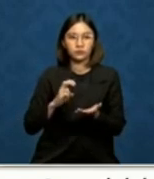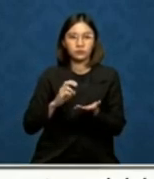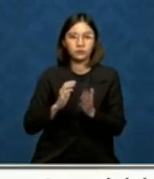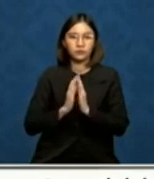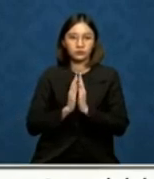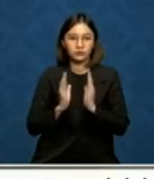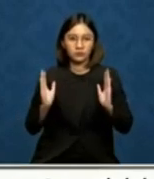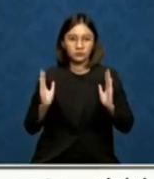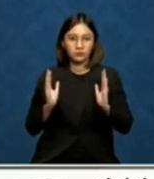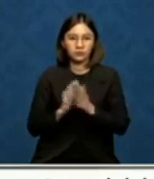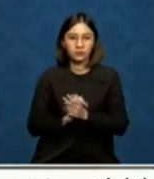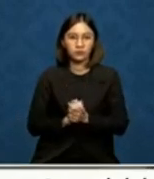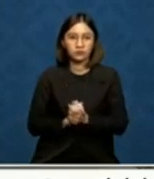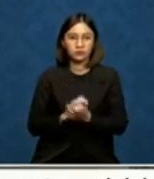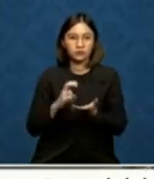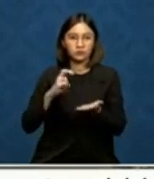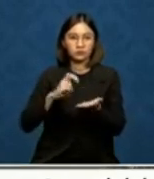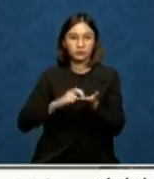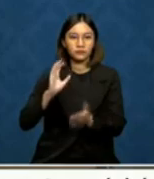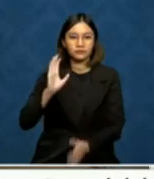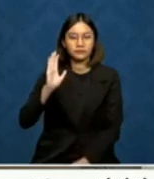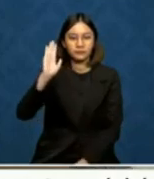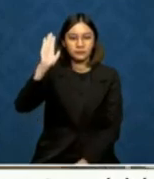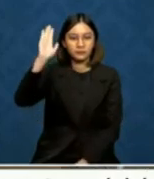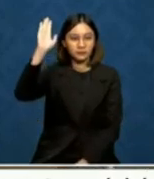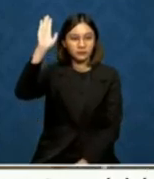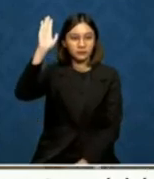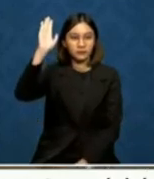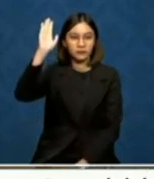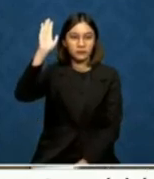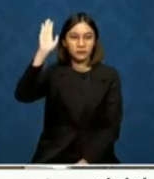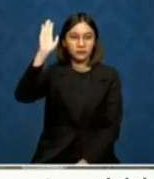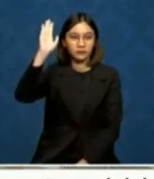ณค่ะขอผู้รับรองด้วยค่ะ